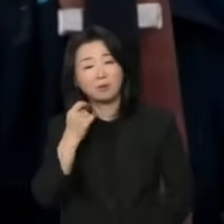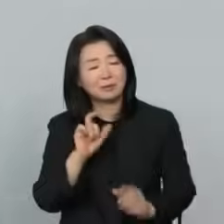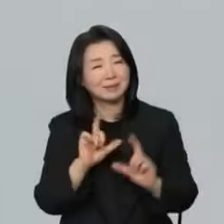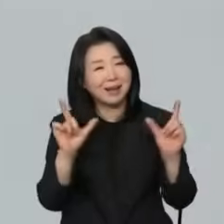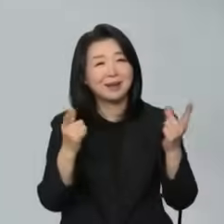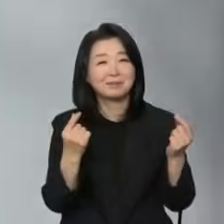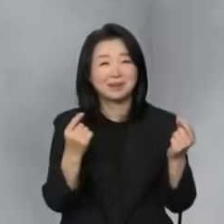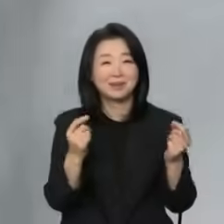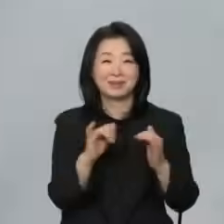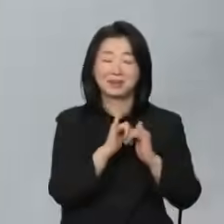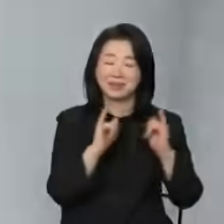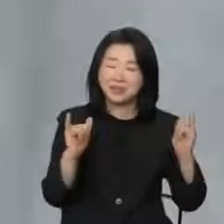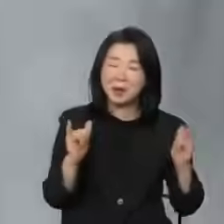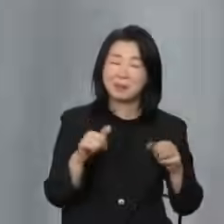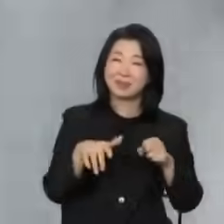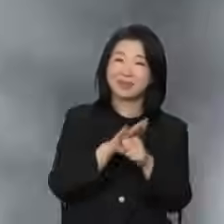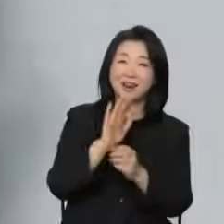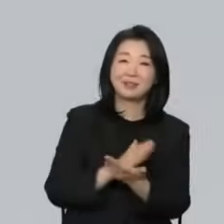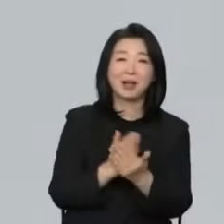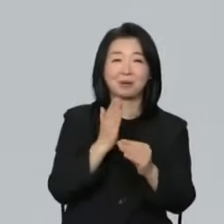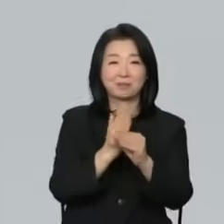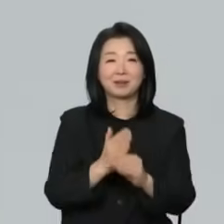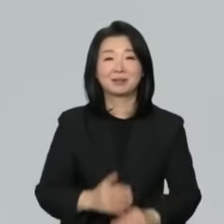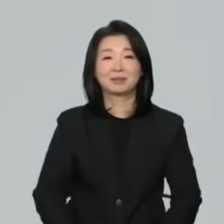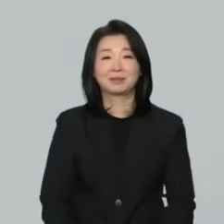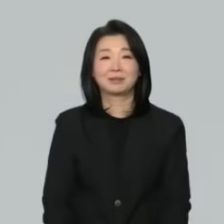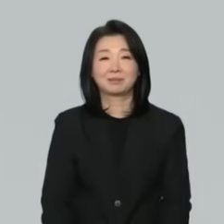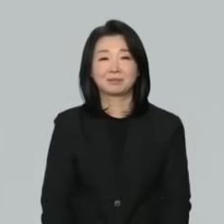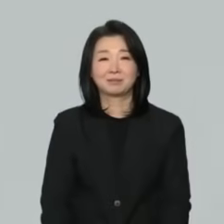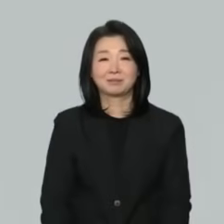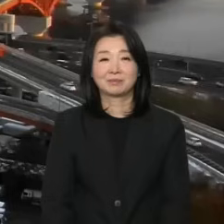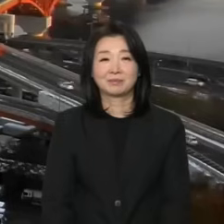날씨에도 사람들은 친절을 나누고 있습니다.